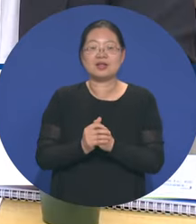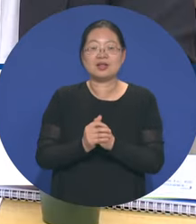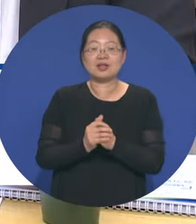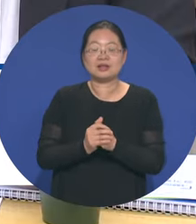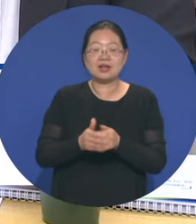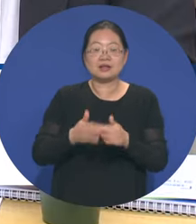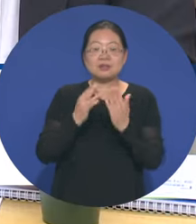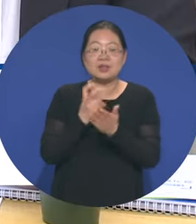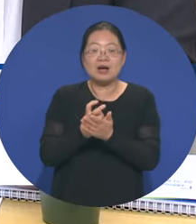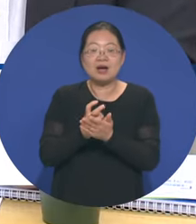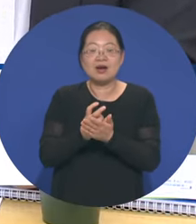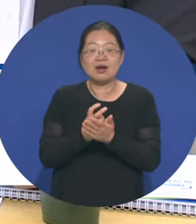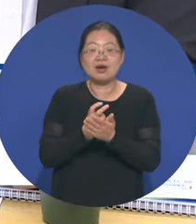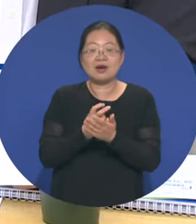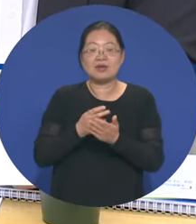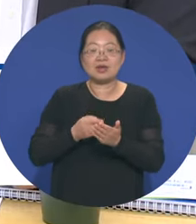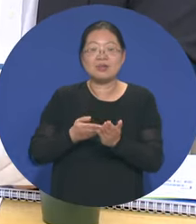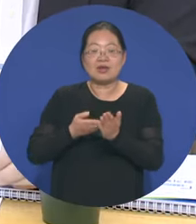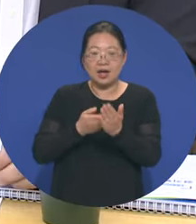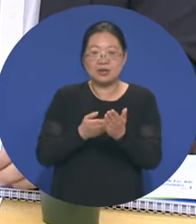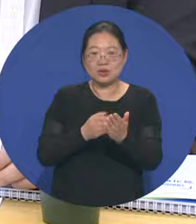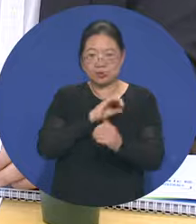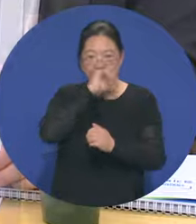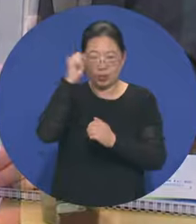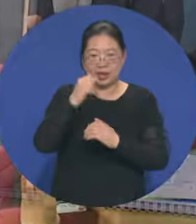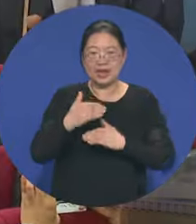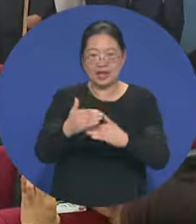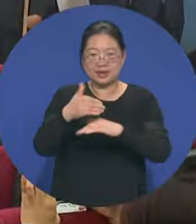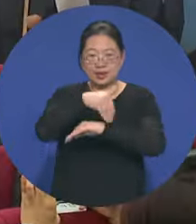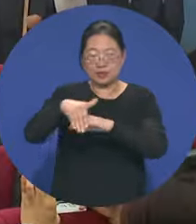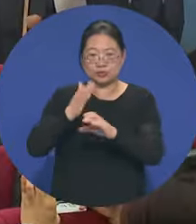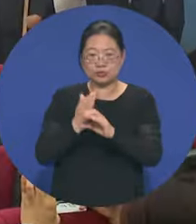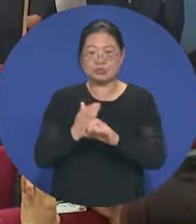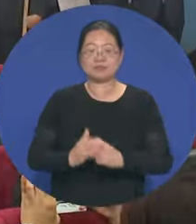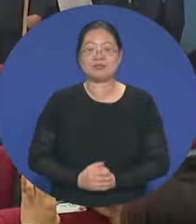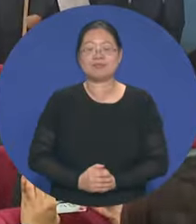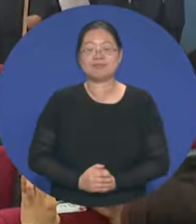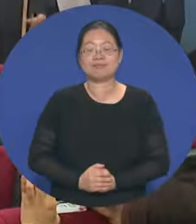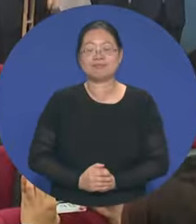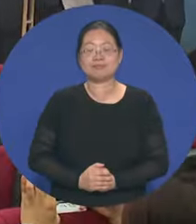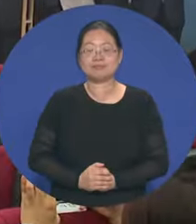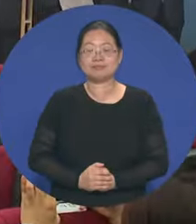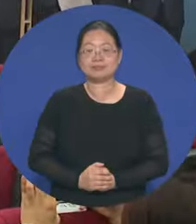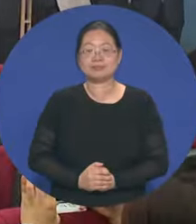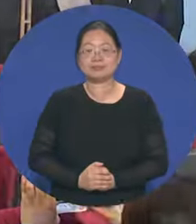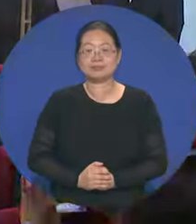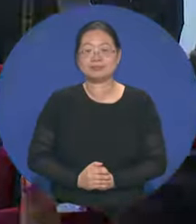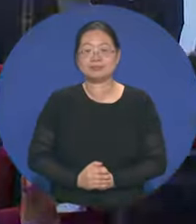통과를 위한 추진 동력을 만들어 나갈 계획으로 있습니다. GTV 뉴스 이슬비입니다.